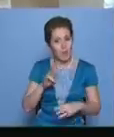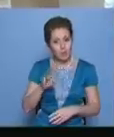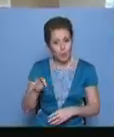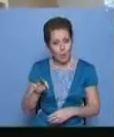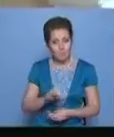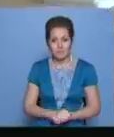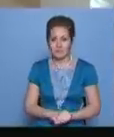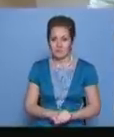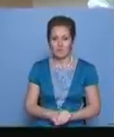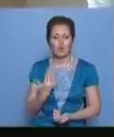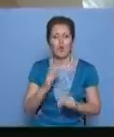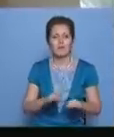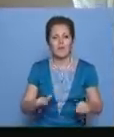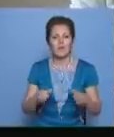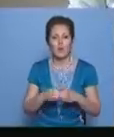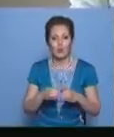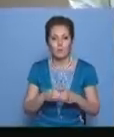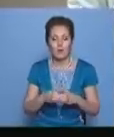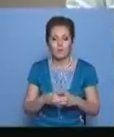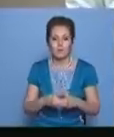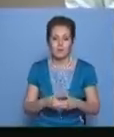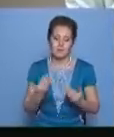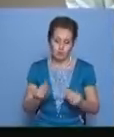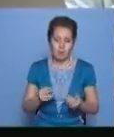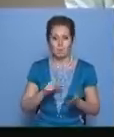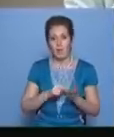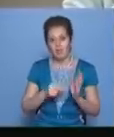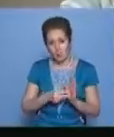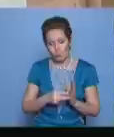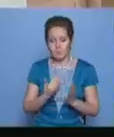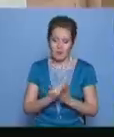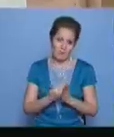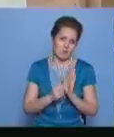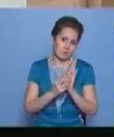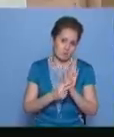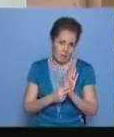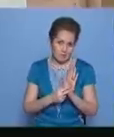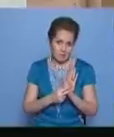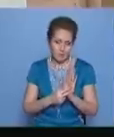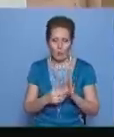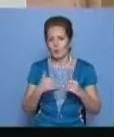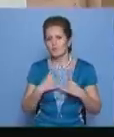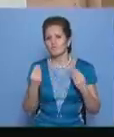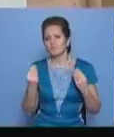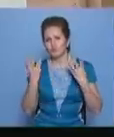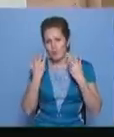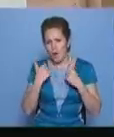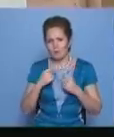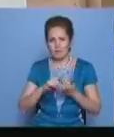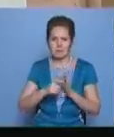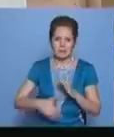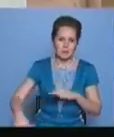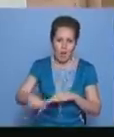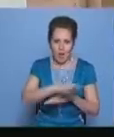будет детишек? Планируется 18. У нас шикарные залы, музыкальный, спортивный